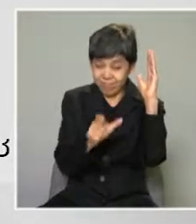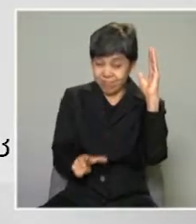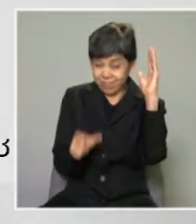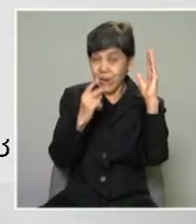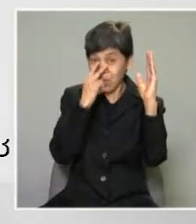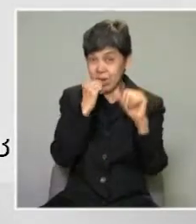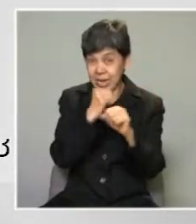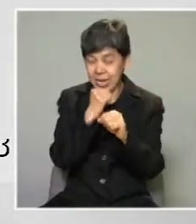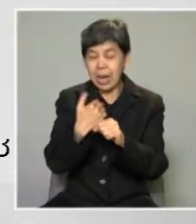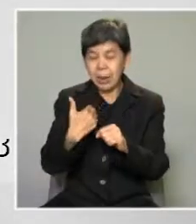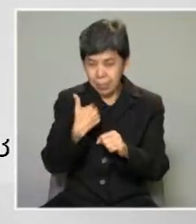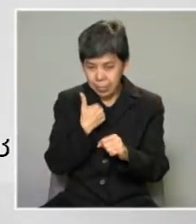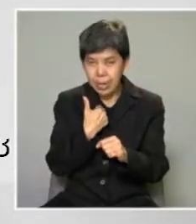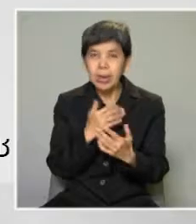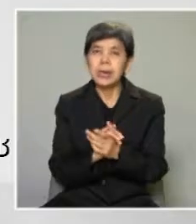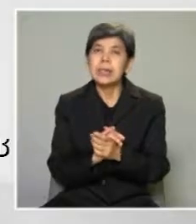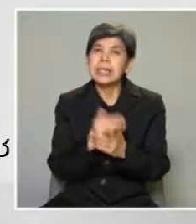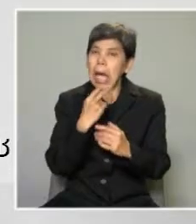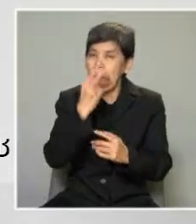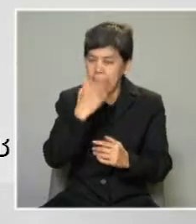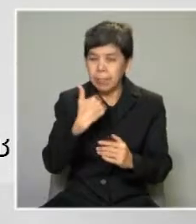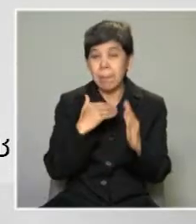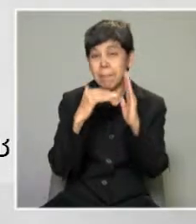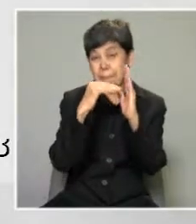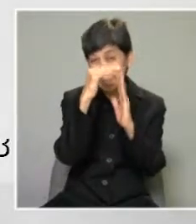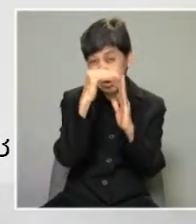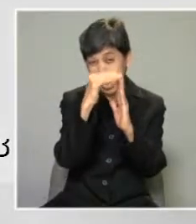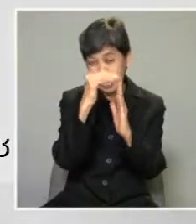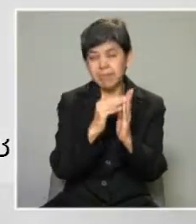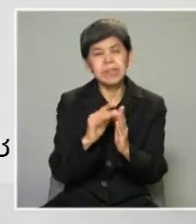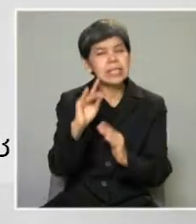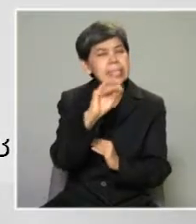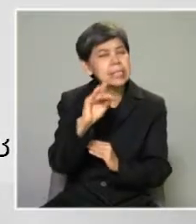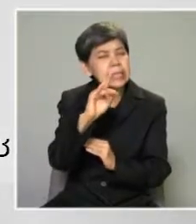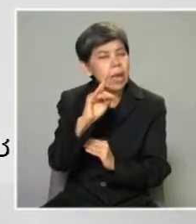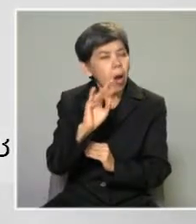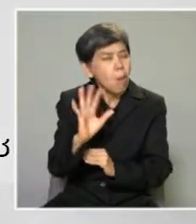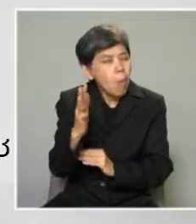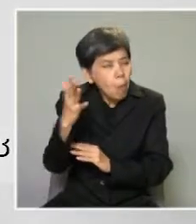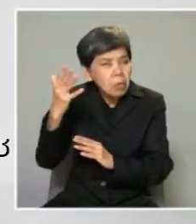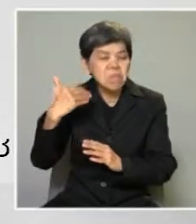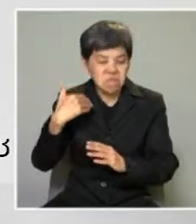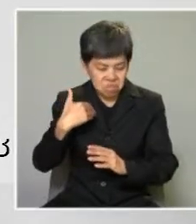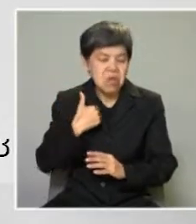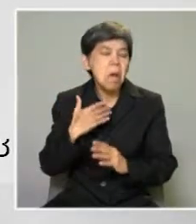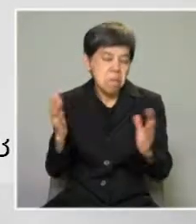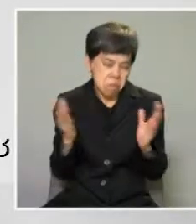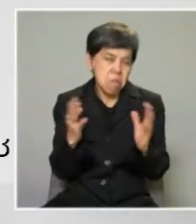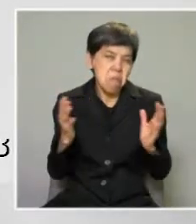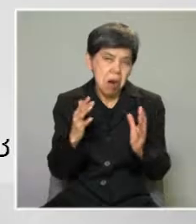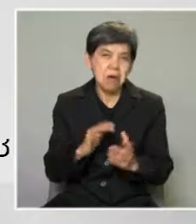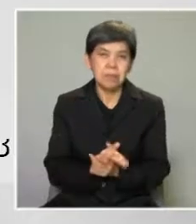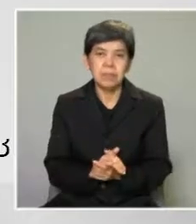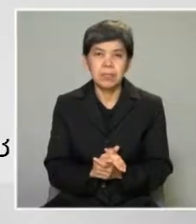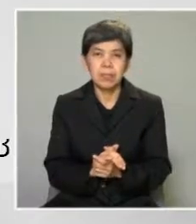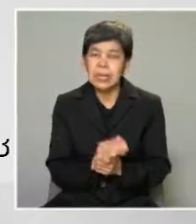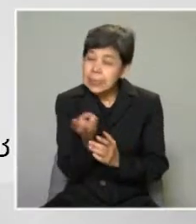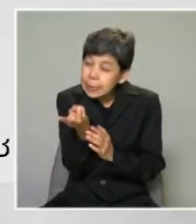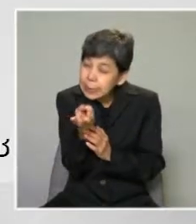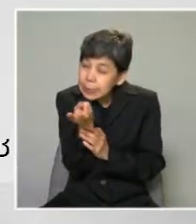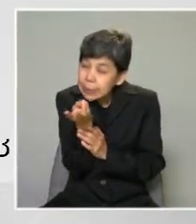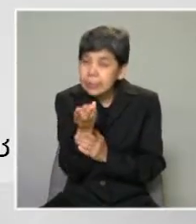คต จากข้อมูลสถิติสัตว์ป่าสงวนที่ถูกสูญพันธุ์ไปแล้วของกรมอุทยานแห่งชาติสัตว์ป่าและพันธุ์พืชที่แสดงเป็นก